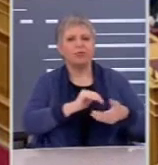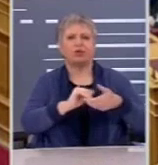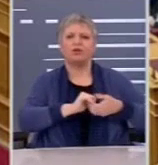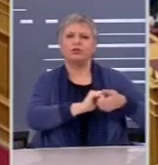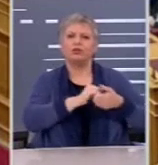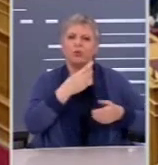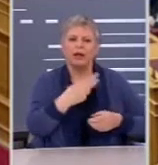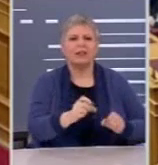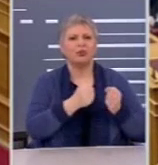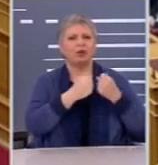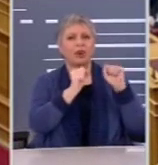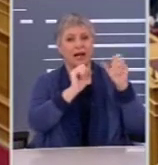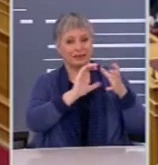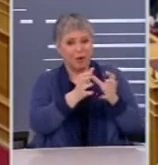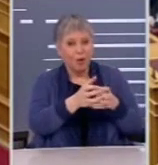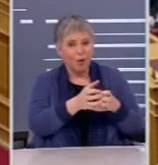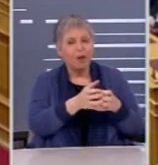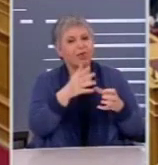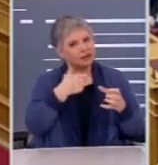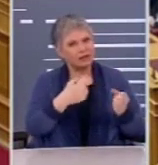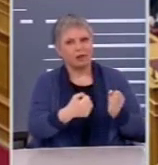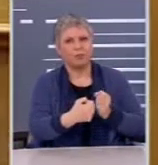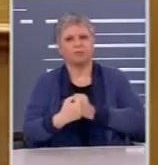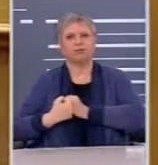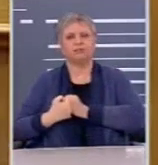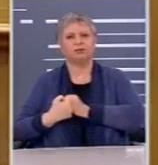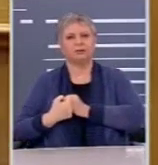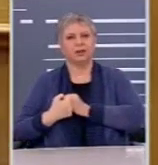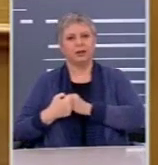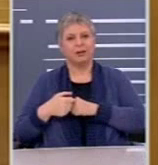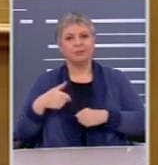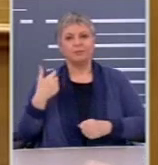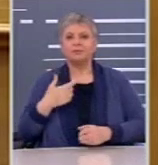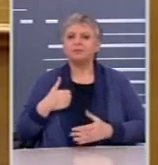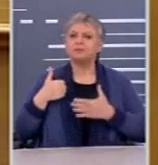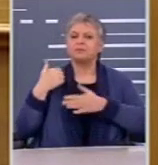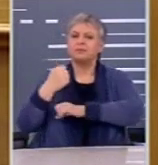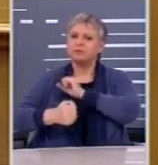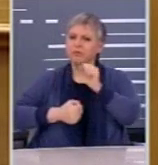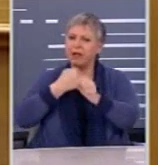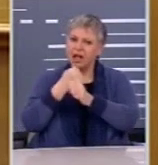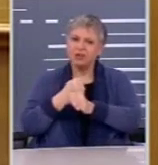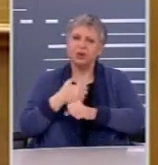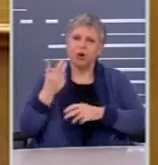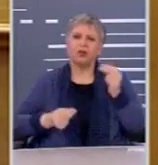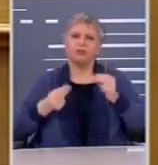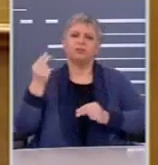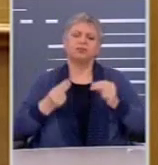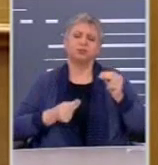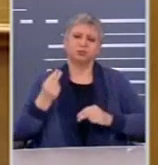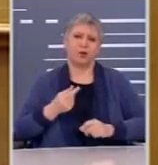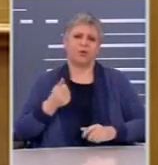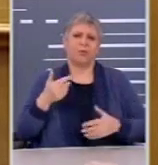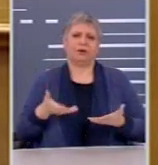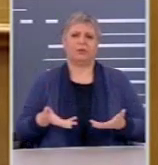συνδικαλιστικές οργανώσεις. Κυρίες και κύριοι βουλευτές, 6 χρόνια κρίσης είχαν δραματικές επιπτώσεις στις ζωές των γυναικών. Δεν είναι μόνο